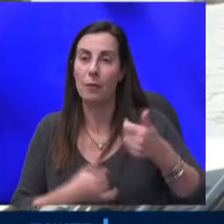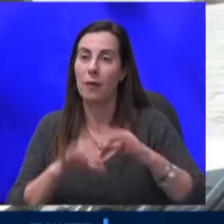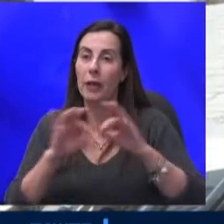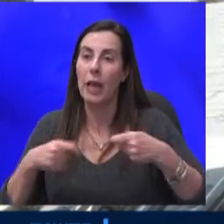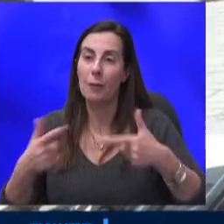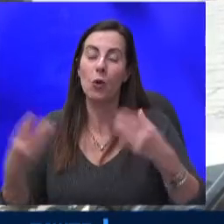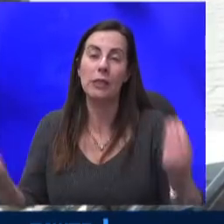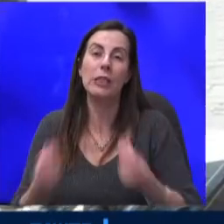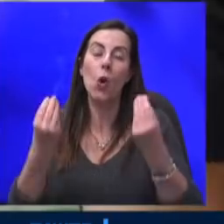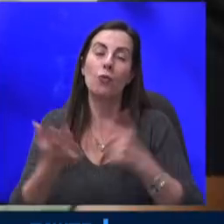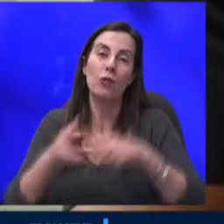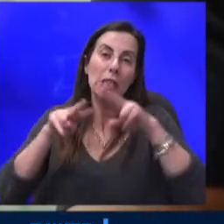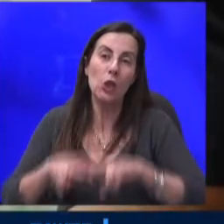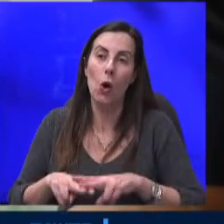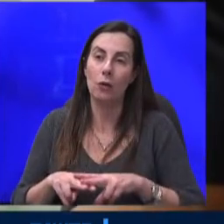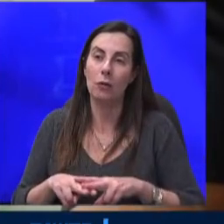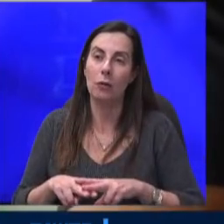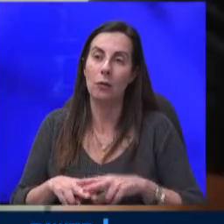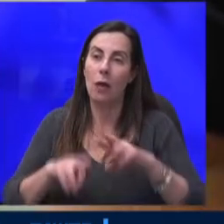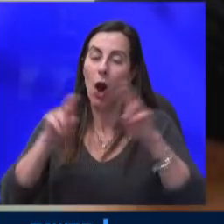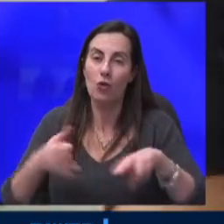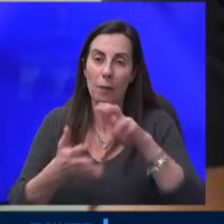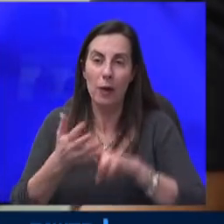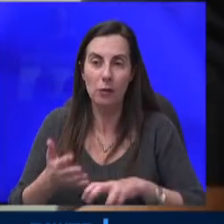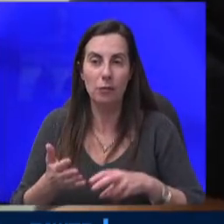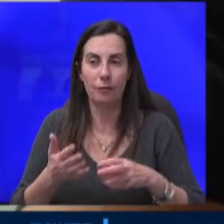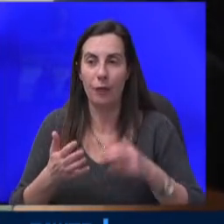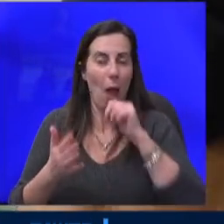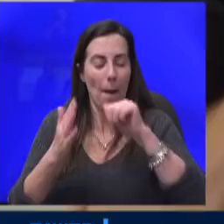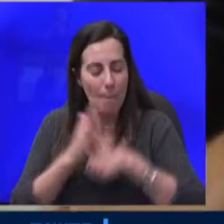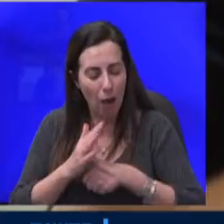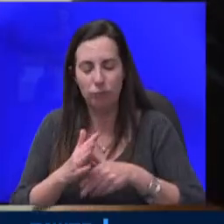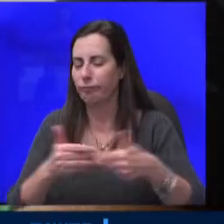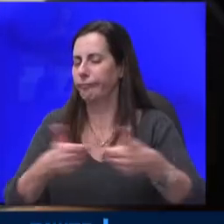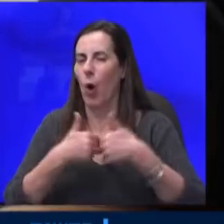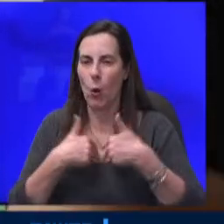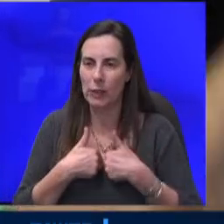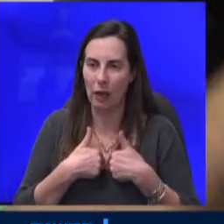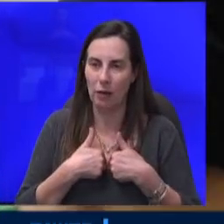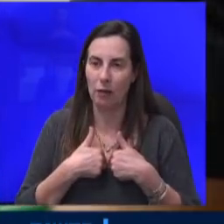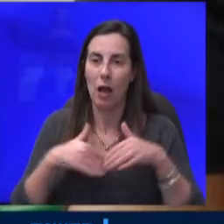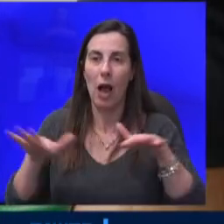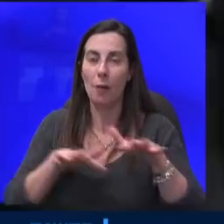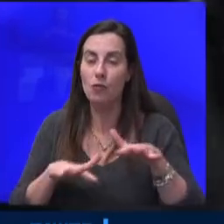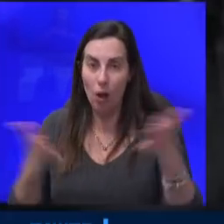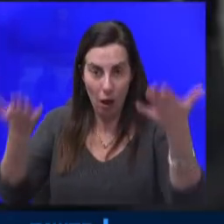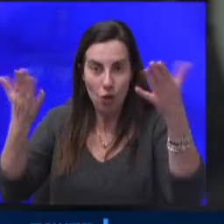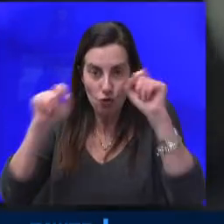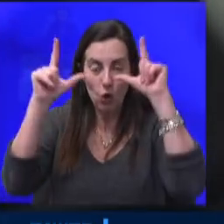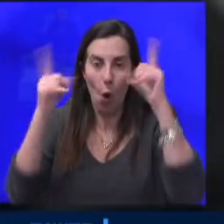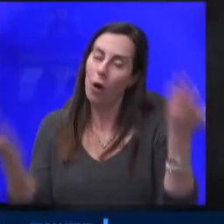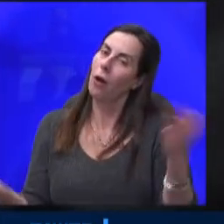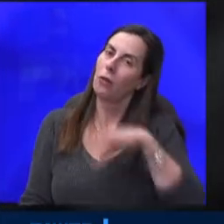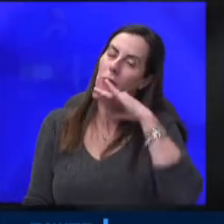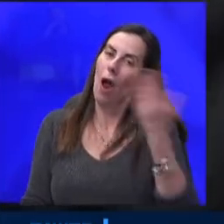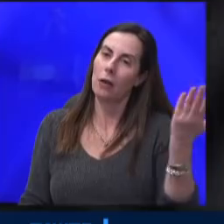לשרוד. רשות המיסים באה לקראתנו, מנהלי הבנק באים לקראתנו. הממשלה, שתתעורר. די.